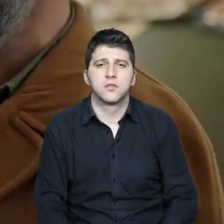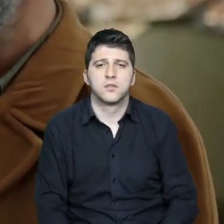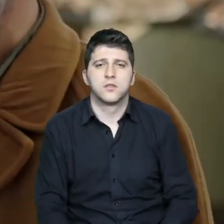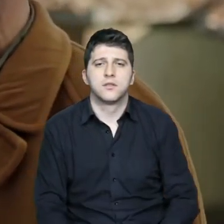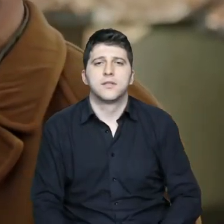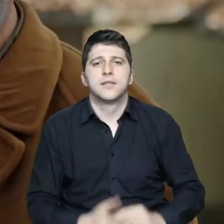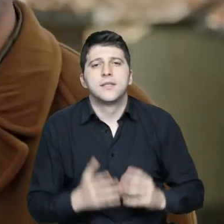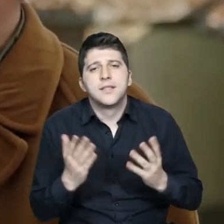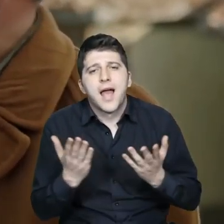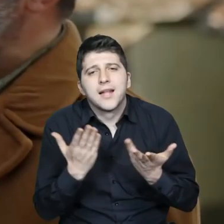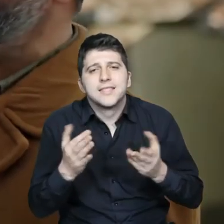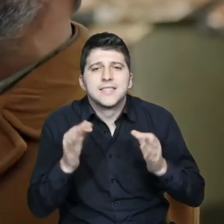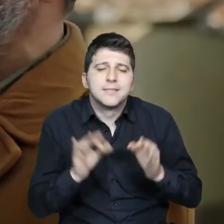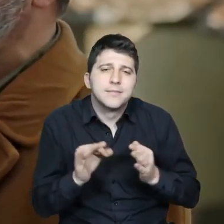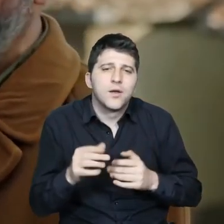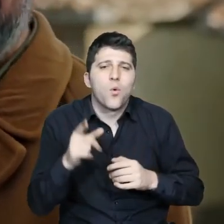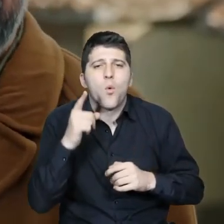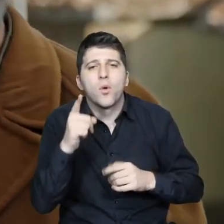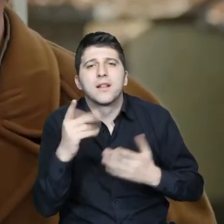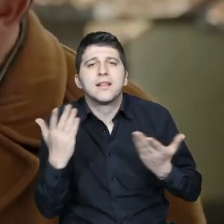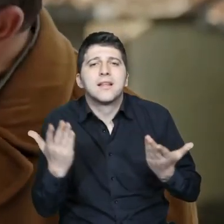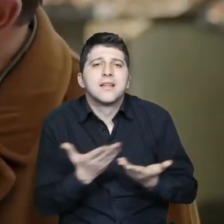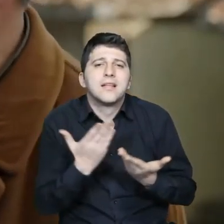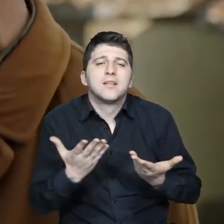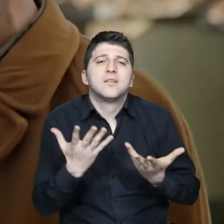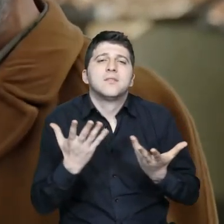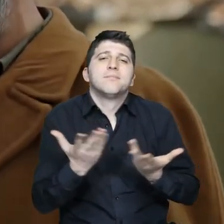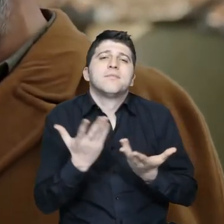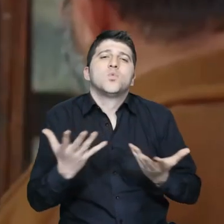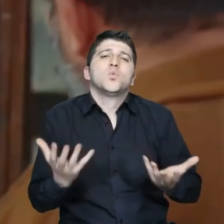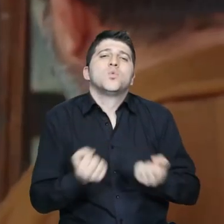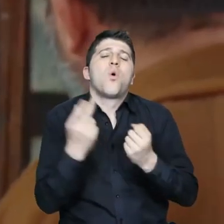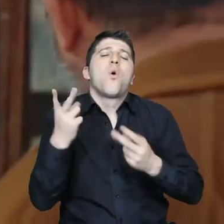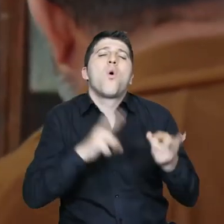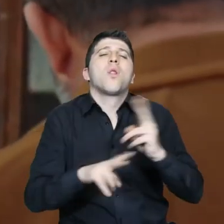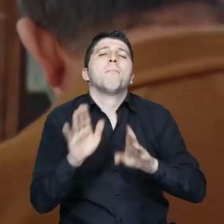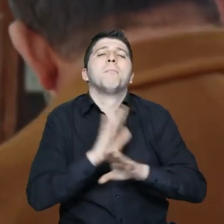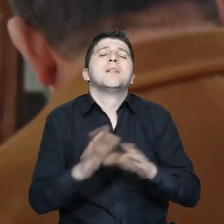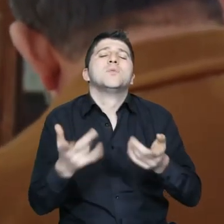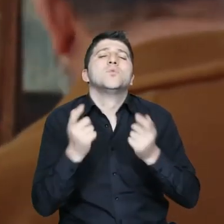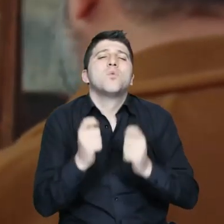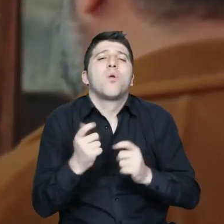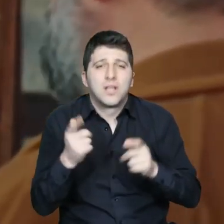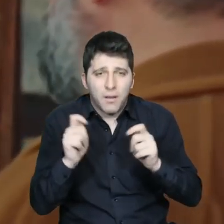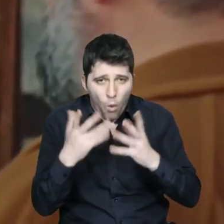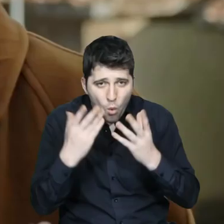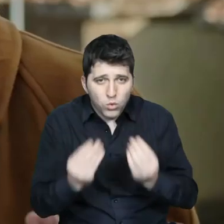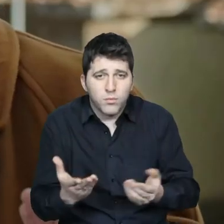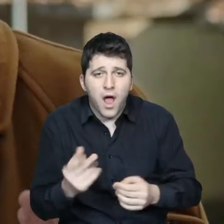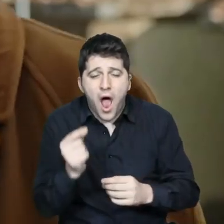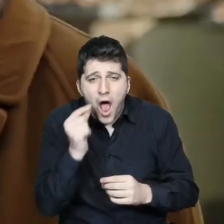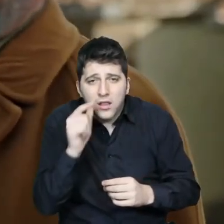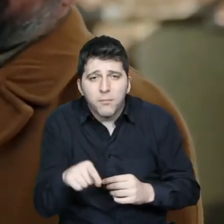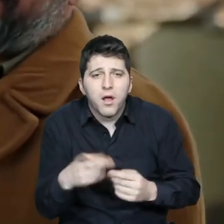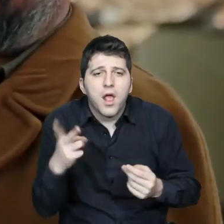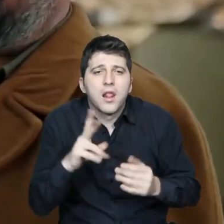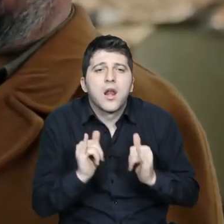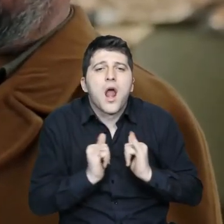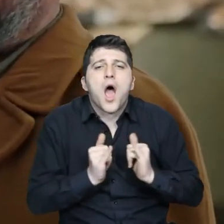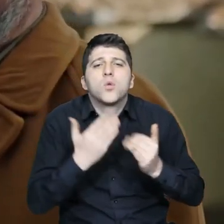Yani canım, şimdi onun eti kemiğinden çoktan sıyrılmıştır ya. Yapılır mı bu? Zaten adam bu dünyada